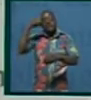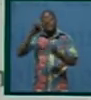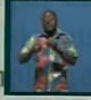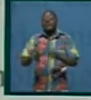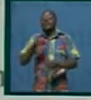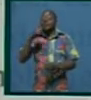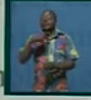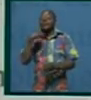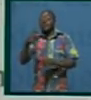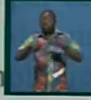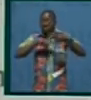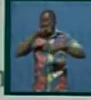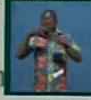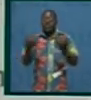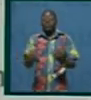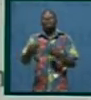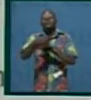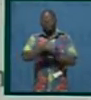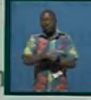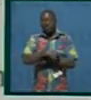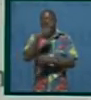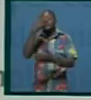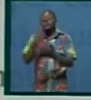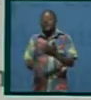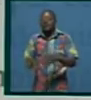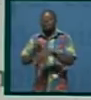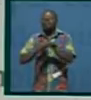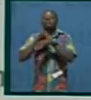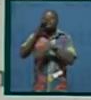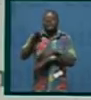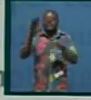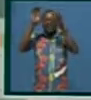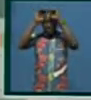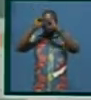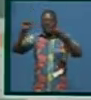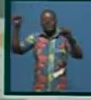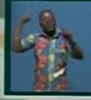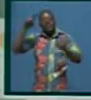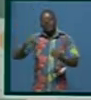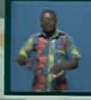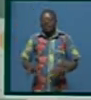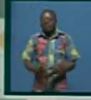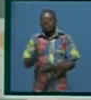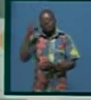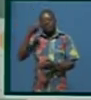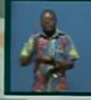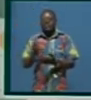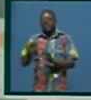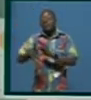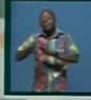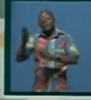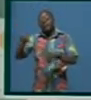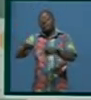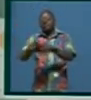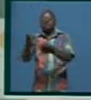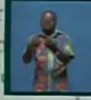examinée aujourd'hui, laquelle allait renvoyer le président Zuma par la cheminée. Il part comme il était venu, ajoute